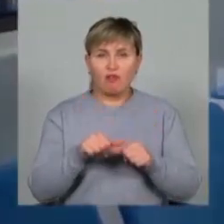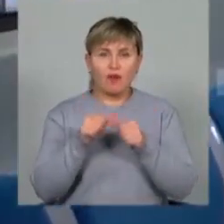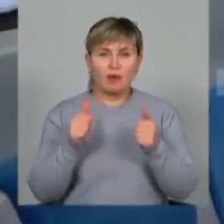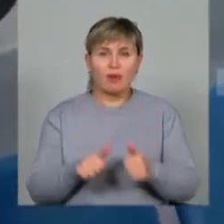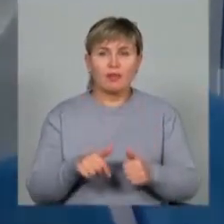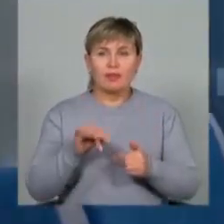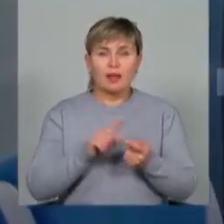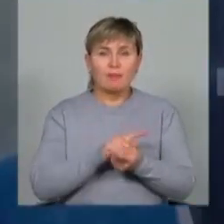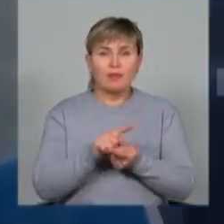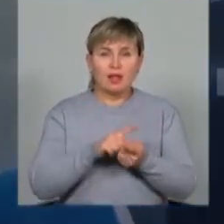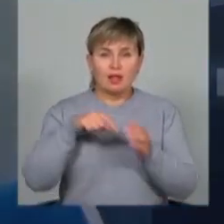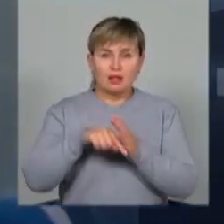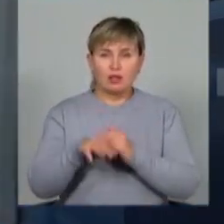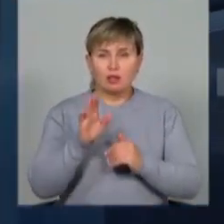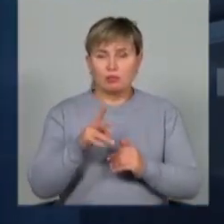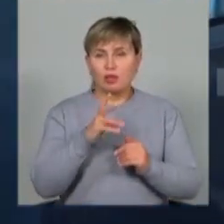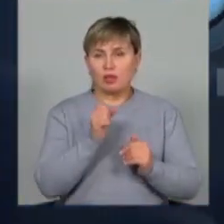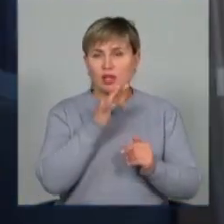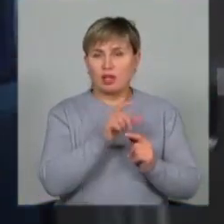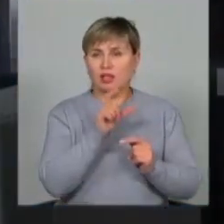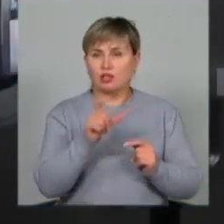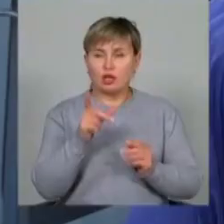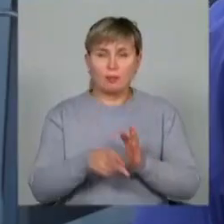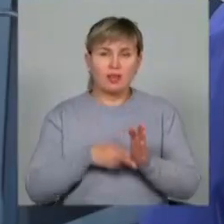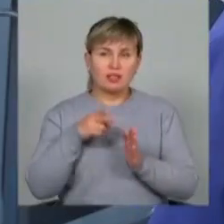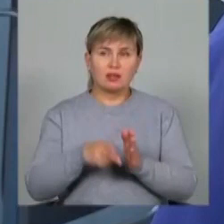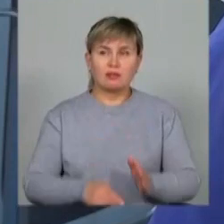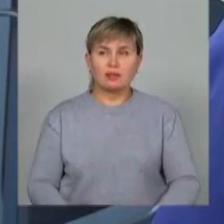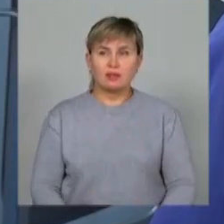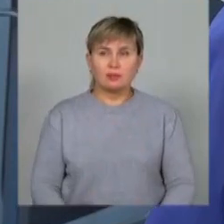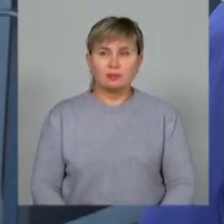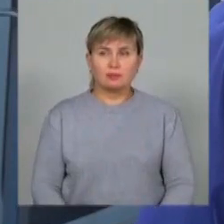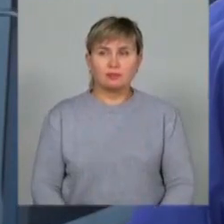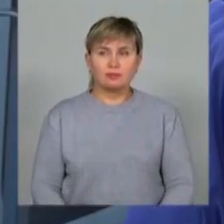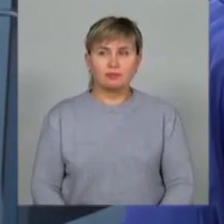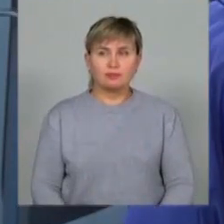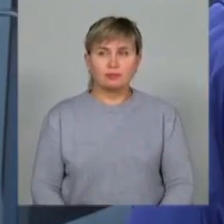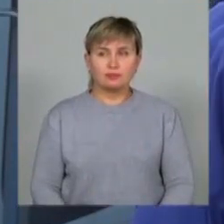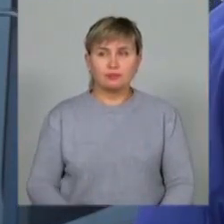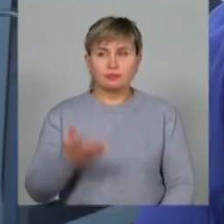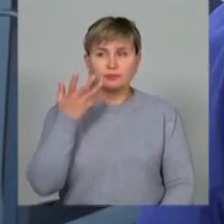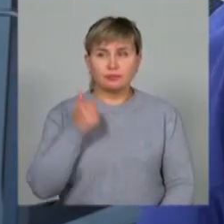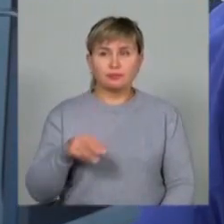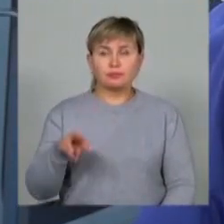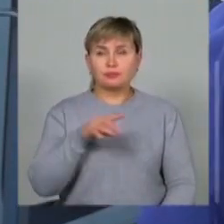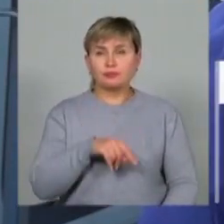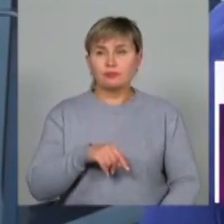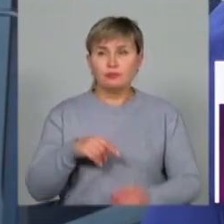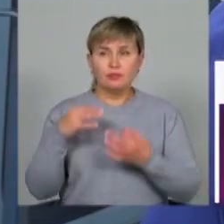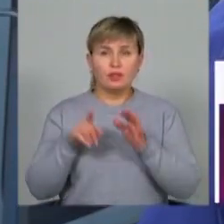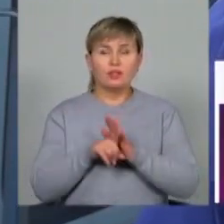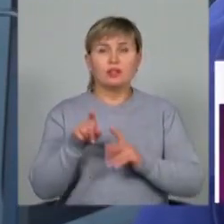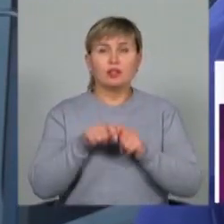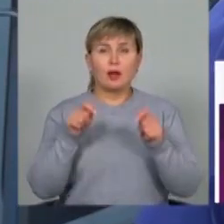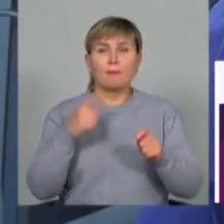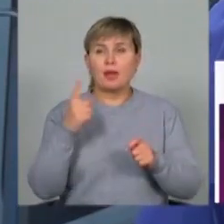всего, обновление депо отразится на интервале движения поездов. Мы в свое время, когда запускались первые 7